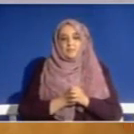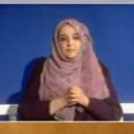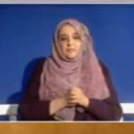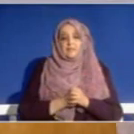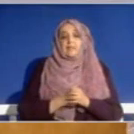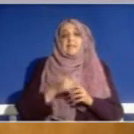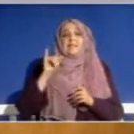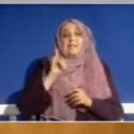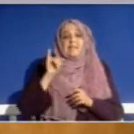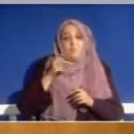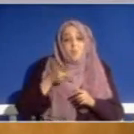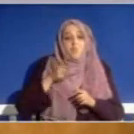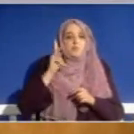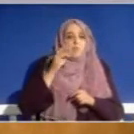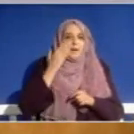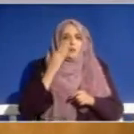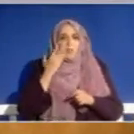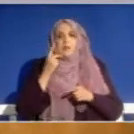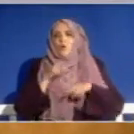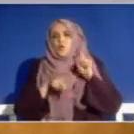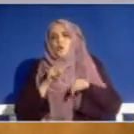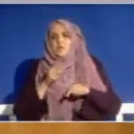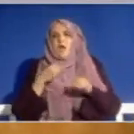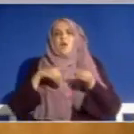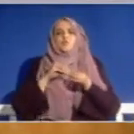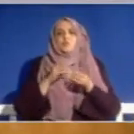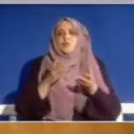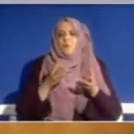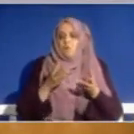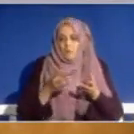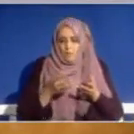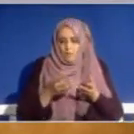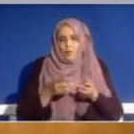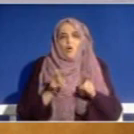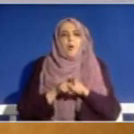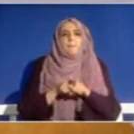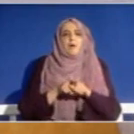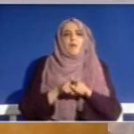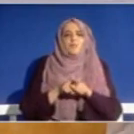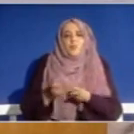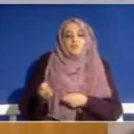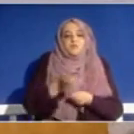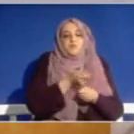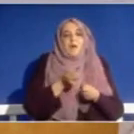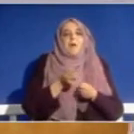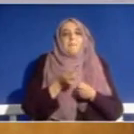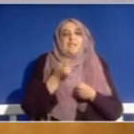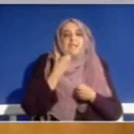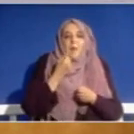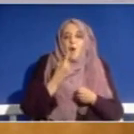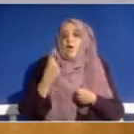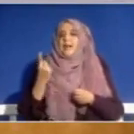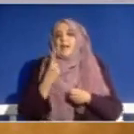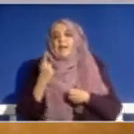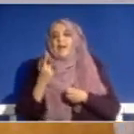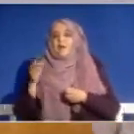ما زاد عن هذين العملين من كونك تعمل الدواء ومن كونك توظف خدام اللي يستعمل هذا